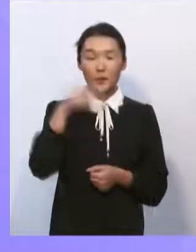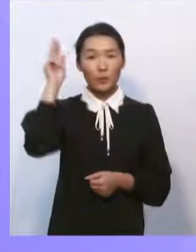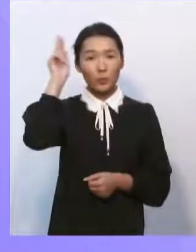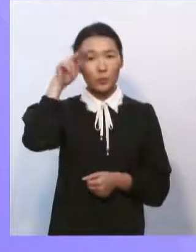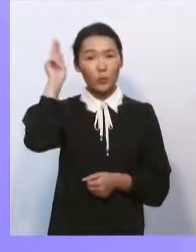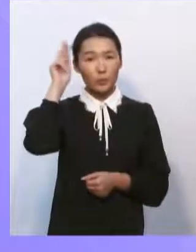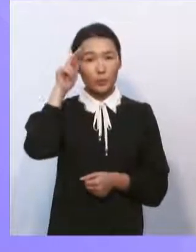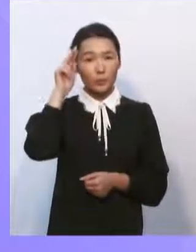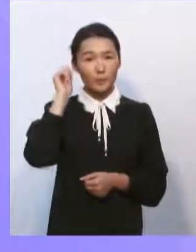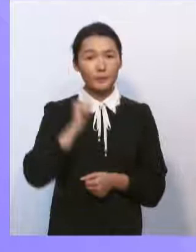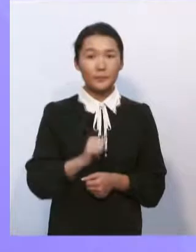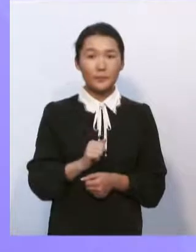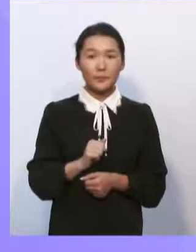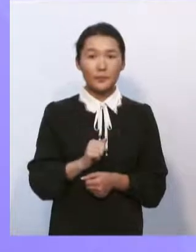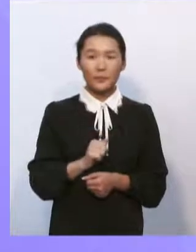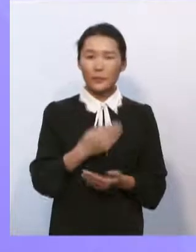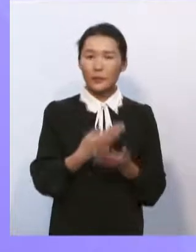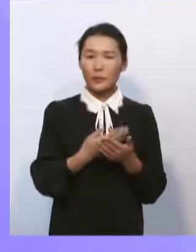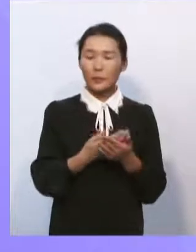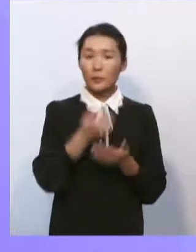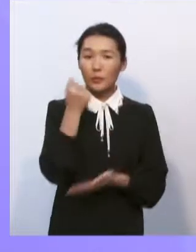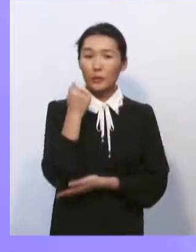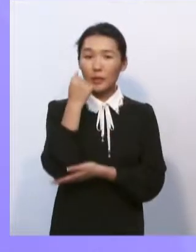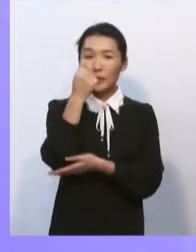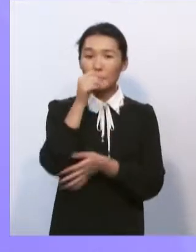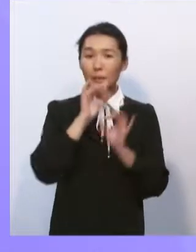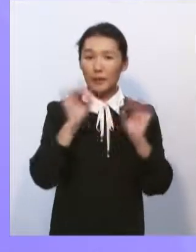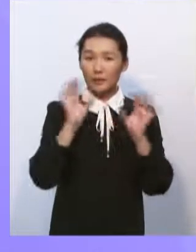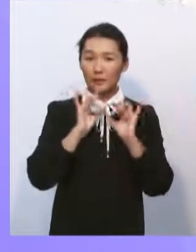үйрөндүм деп үлгүгө таянып айткыла.